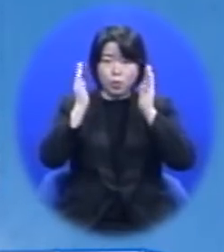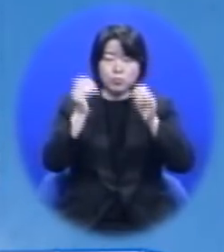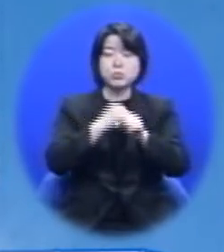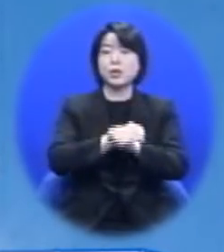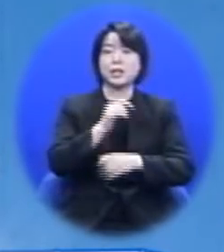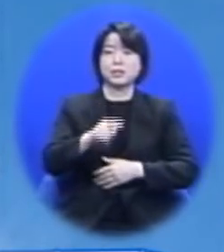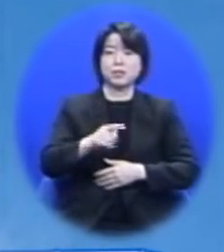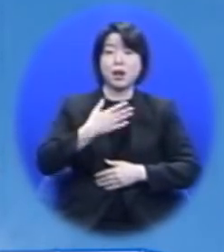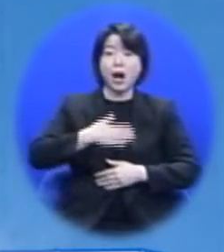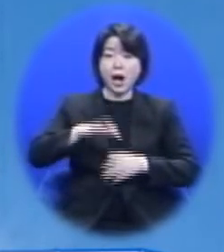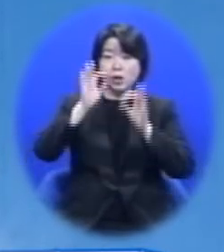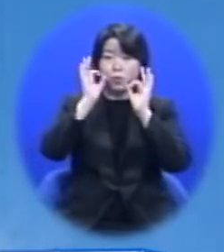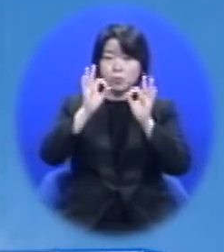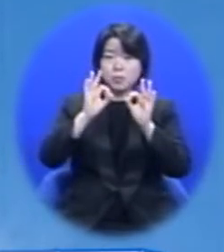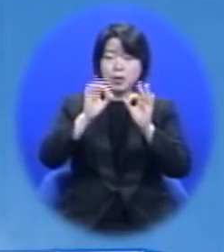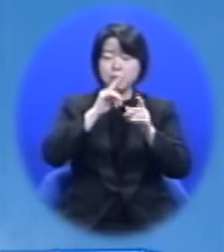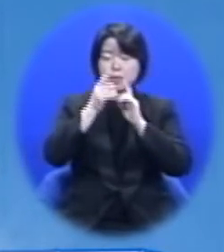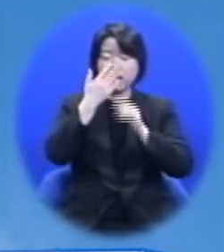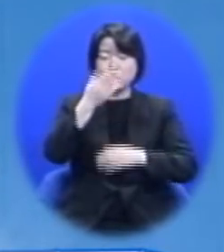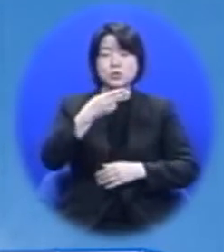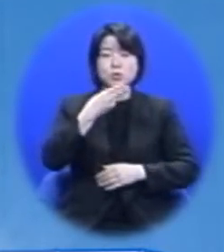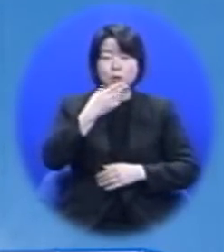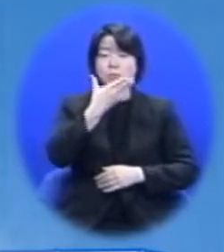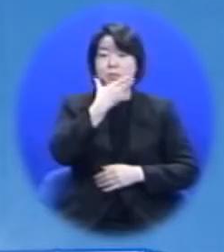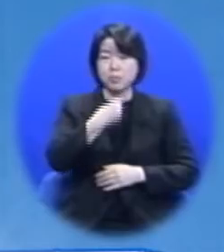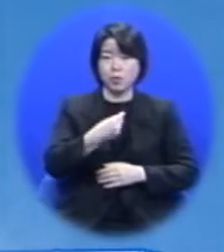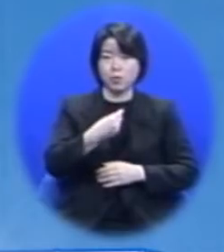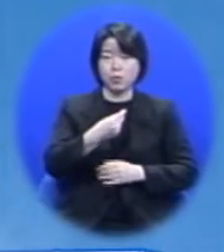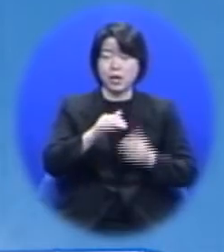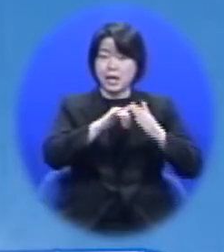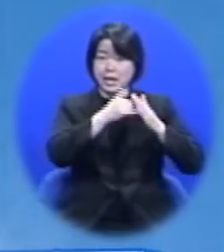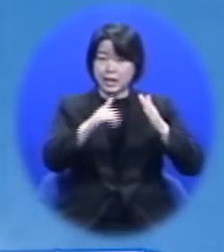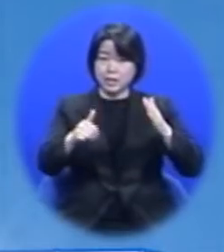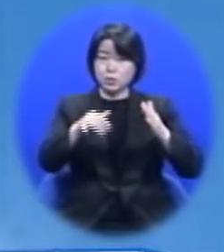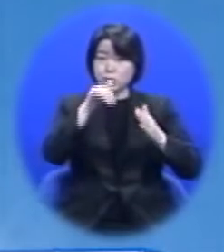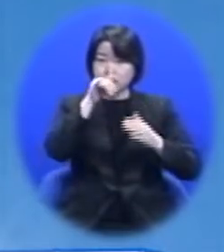보면 정말 말할 수 없는 복입니다. 가족이 있다는 것,